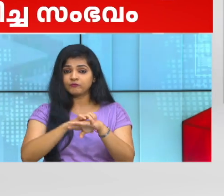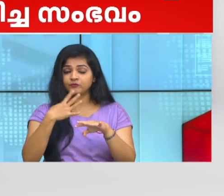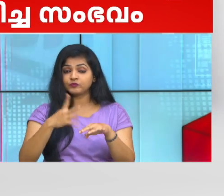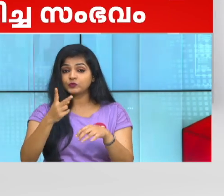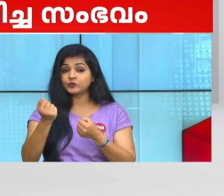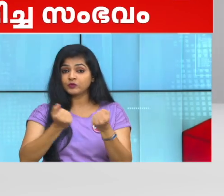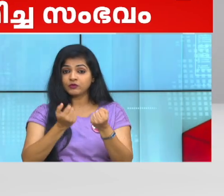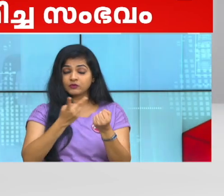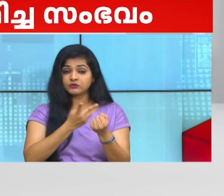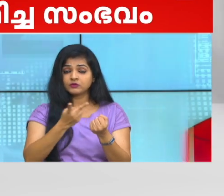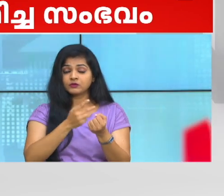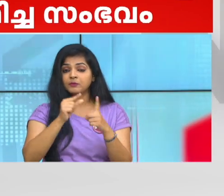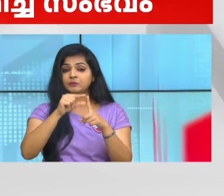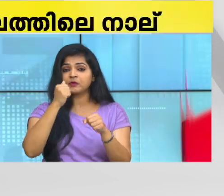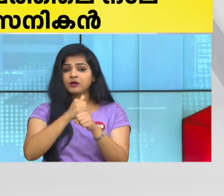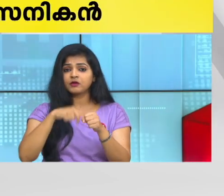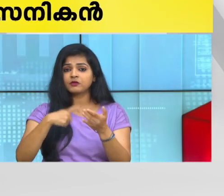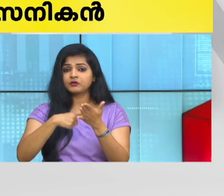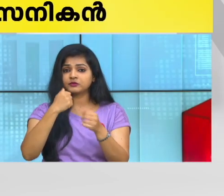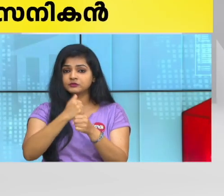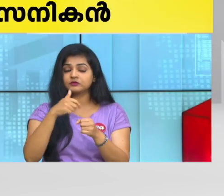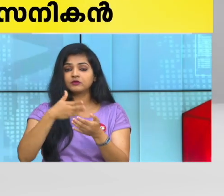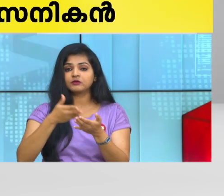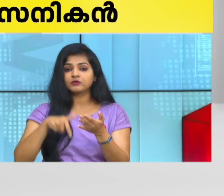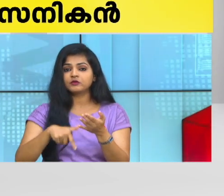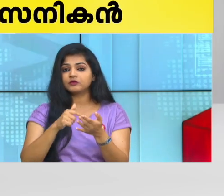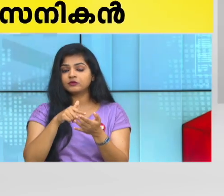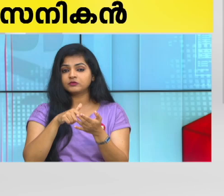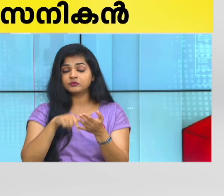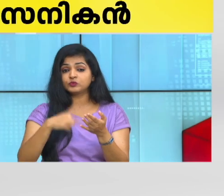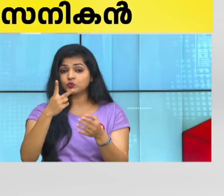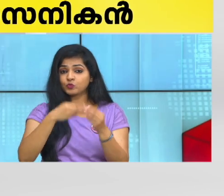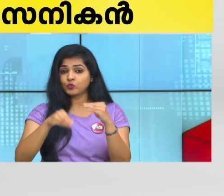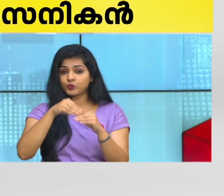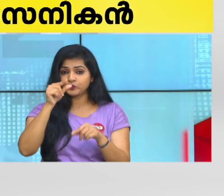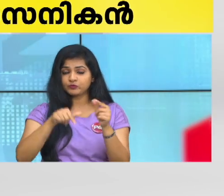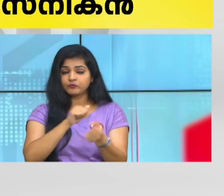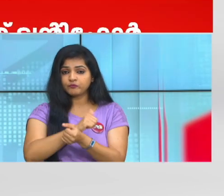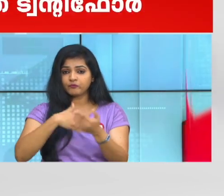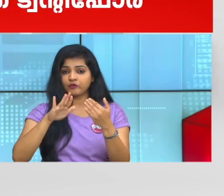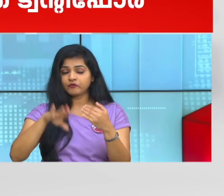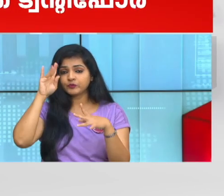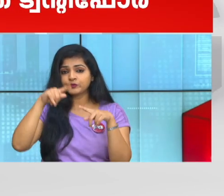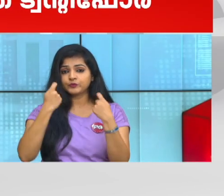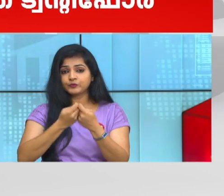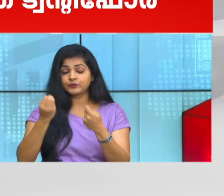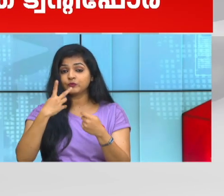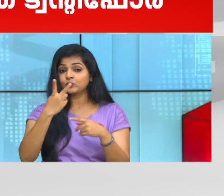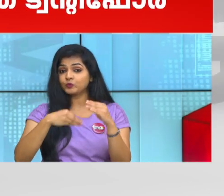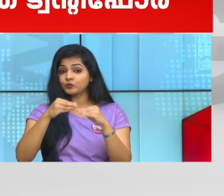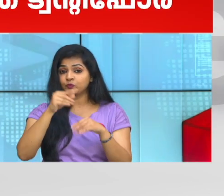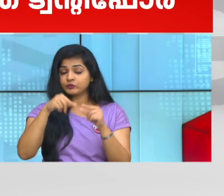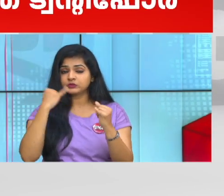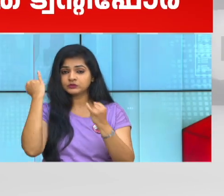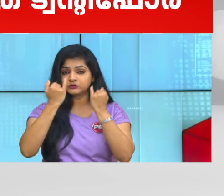വാഹനങ്ങളും പാലക്കാട് രജിസ്ട്രേഷനുള്ള വാഹനങ്ങളുമാണ്. ഇത് 2 പേരെ കൂടി പിടികൂടാനുണ്ട് എന്നുള്ളതാണ് പോലീസ് അറിയിച്ചിരിക്കുന്നത്. ഇവർക്ക് വേണ്ടി തെരച്ചിൽ തുടരുകയാണ്.